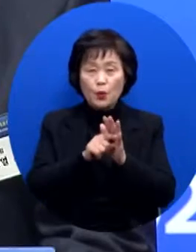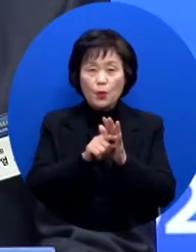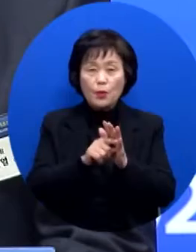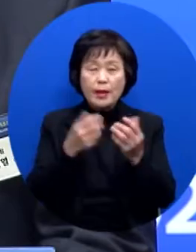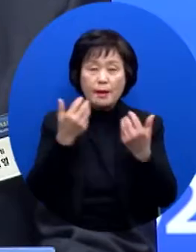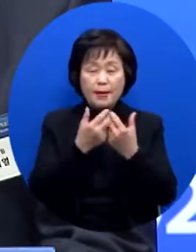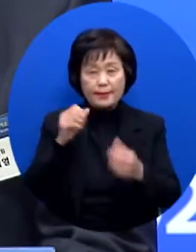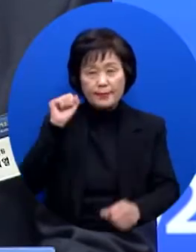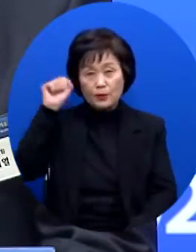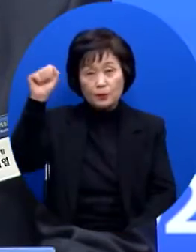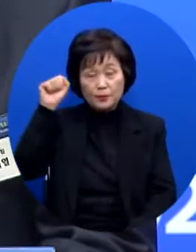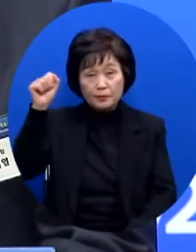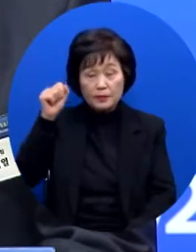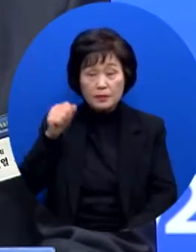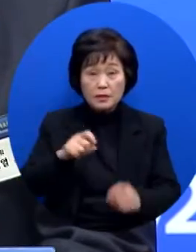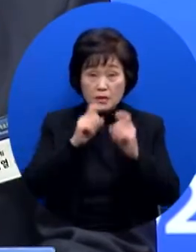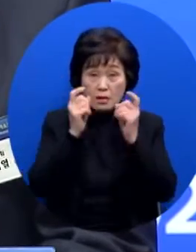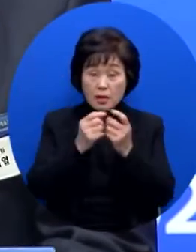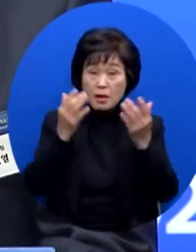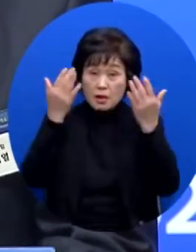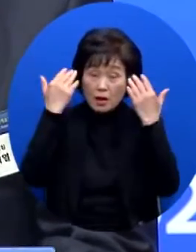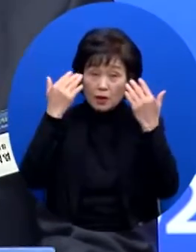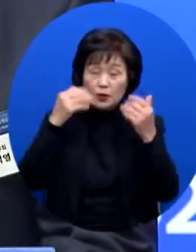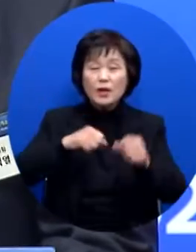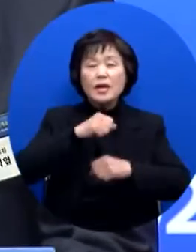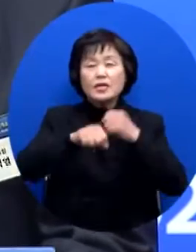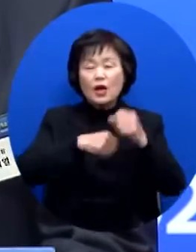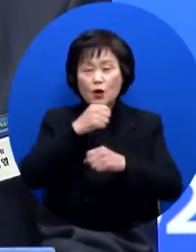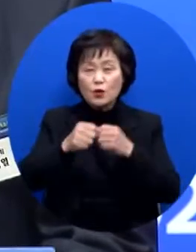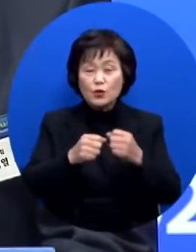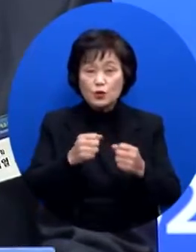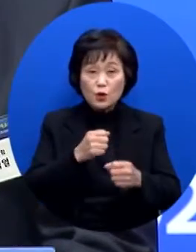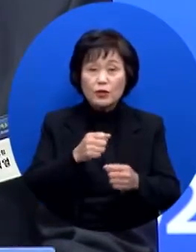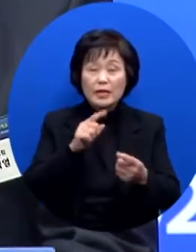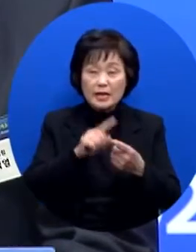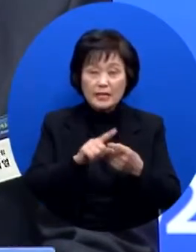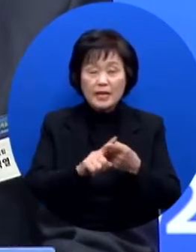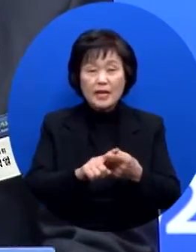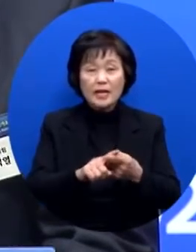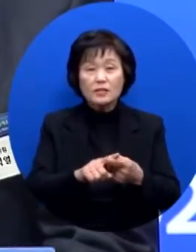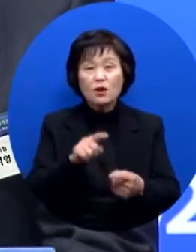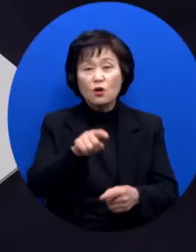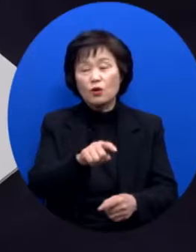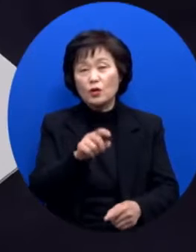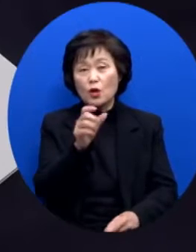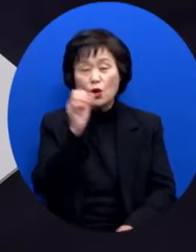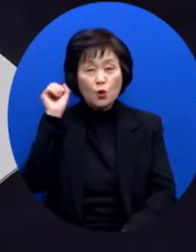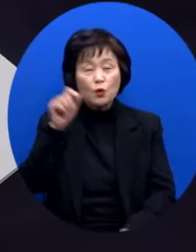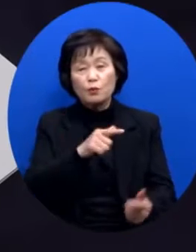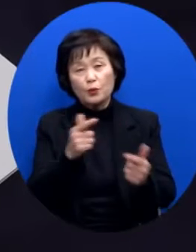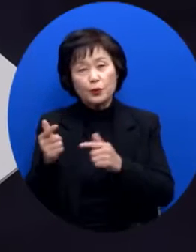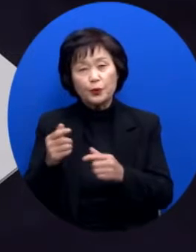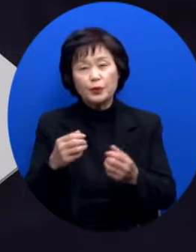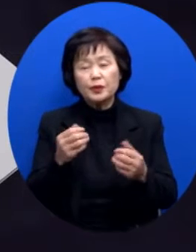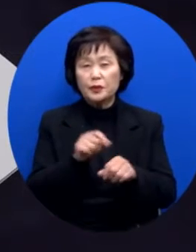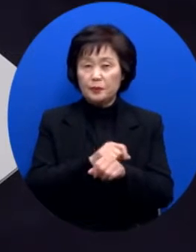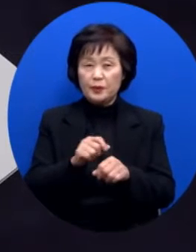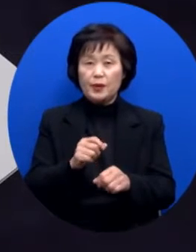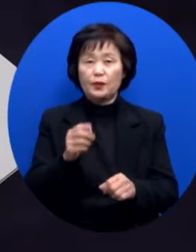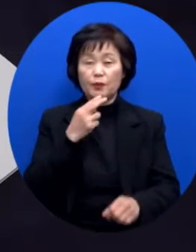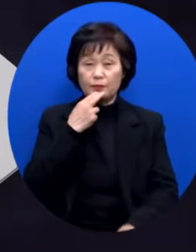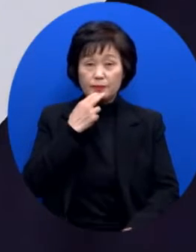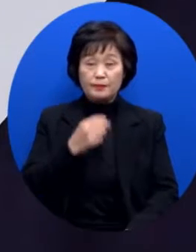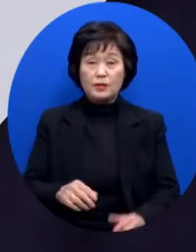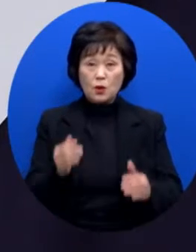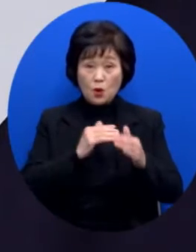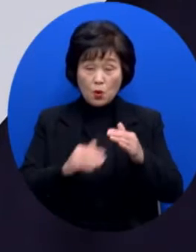자율성을 확대해야 한다는 데는 배전 후보 간 큰 이견은 없었습니다 sds 와 한국 기독교 공공정책